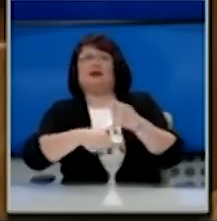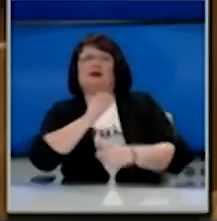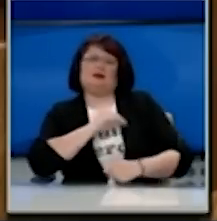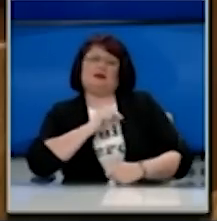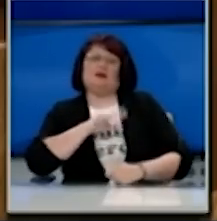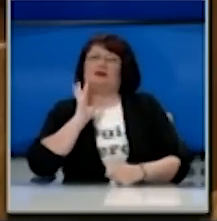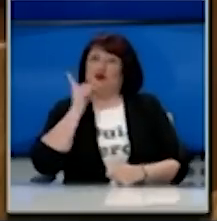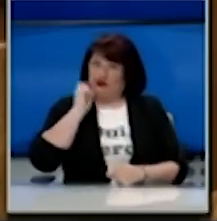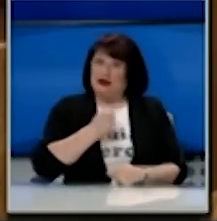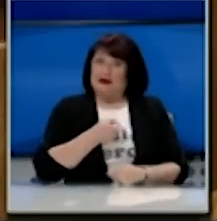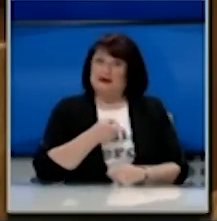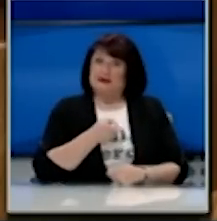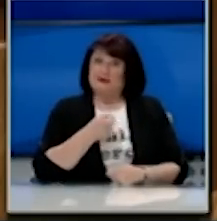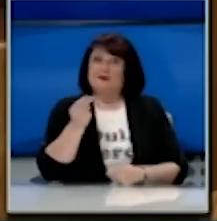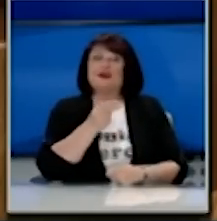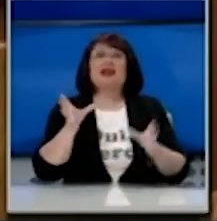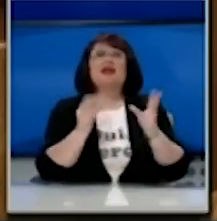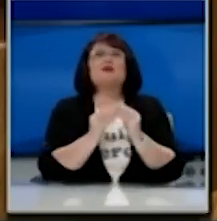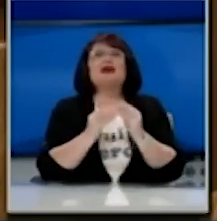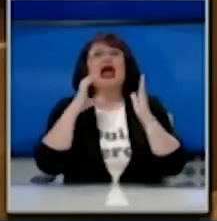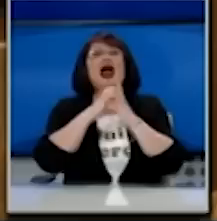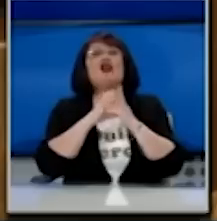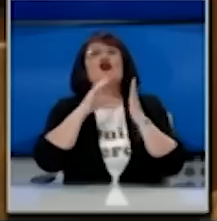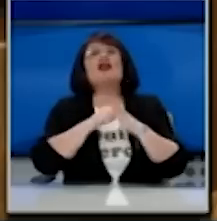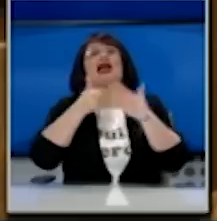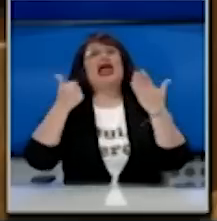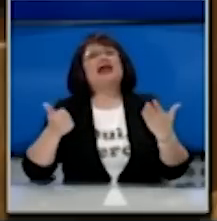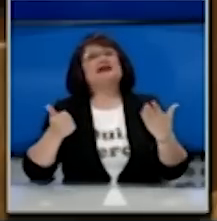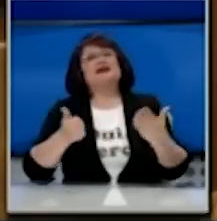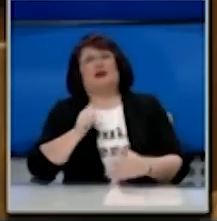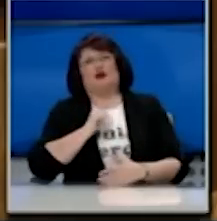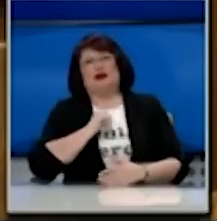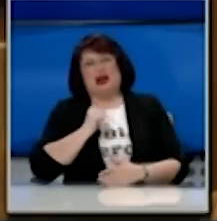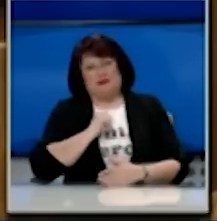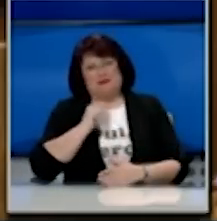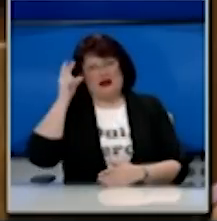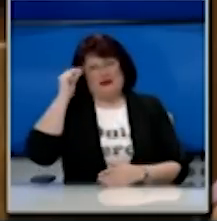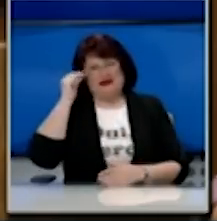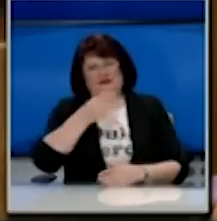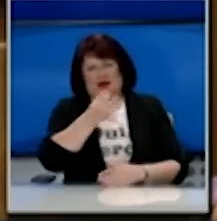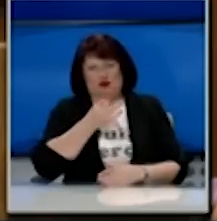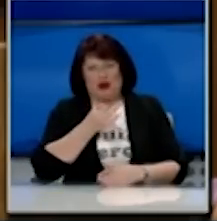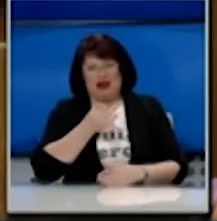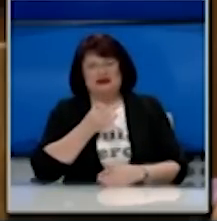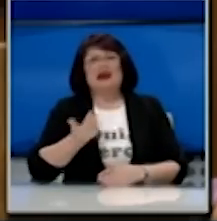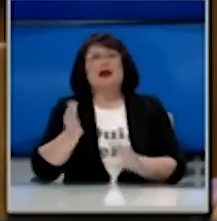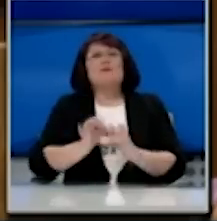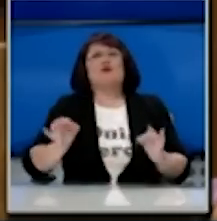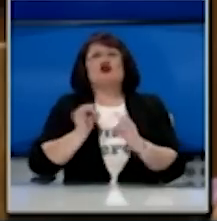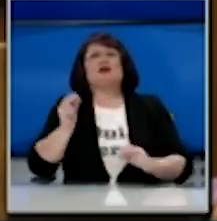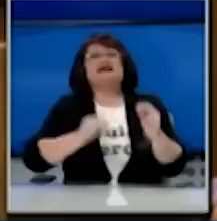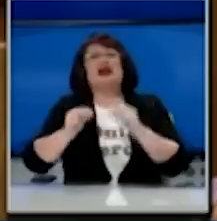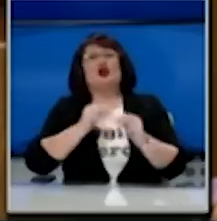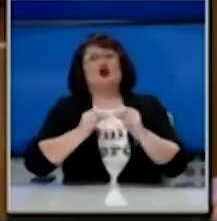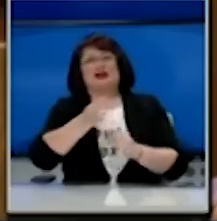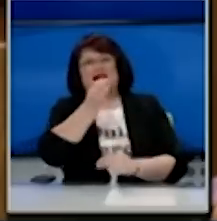Τέλος, για το ζήτημα της αναθεώρησης του άρθρου 16. Όλη την προεκλογική περίοδο, κύριε Μητσοτάκη, δεχόσασταν